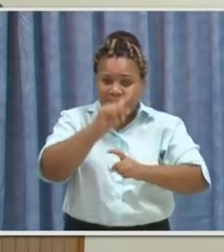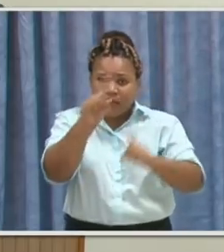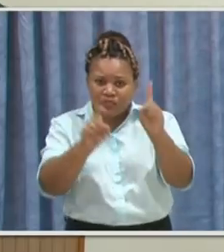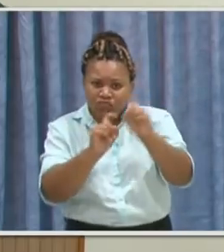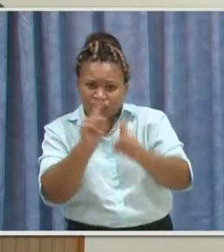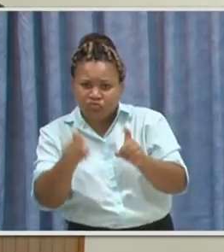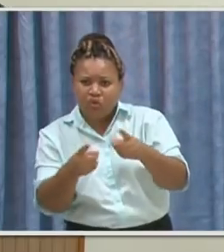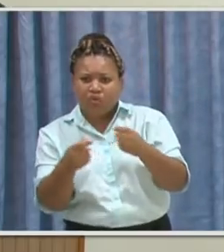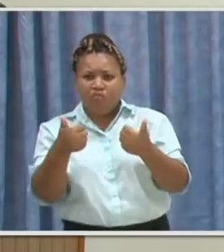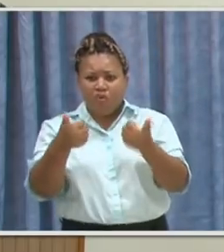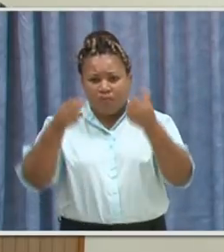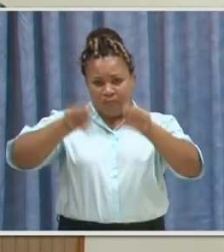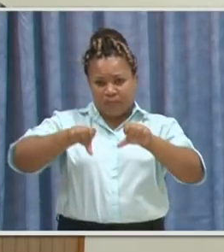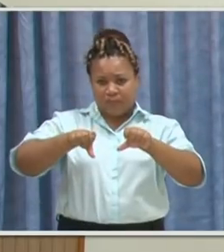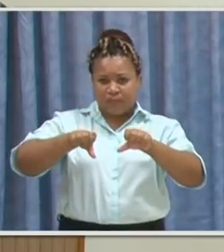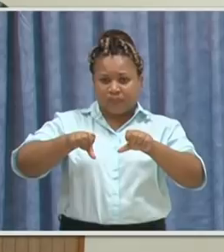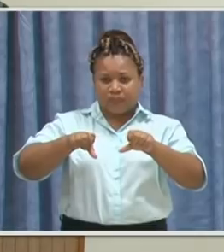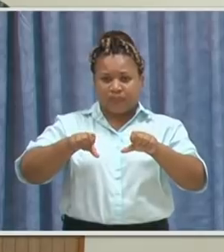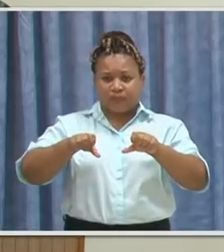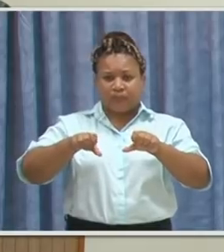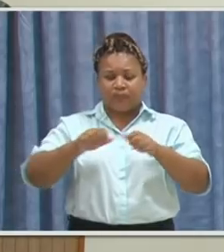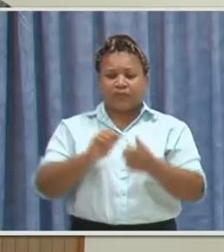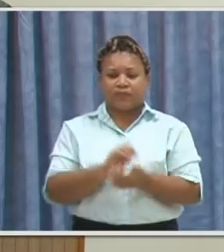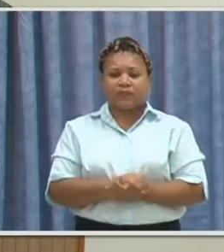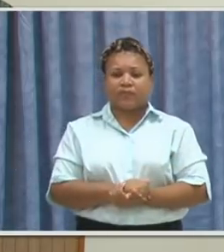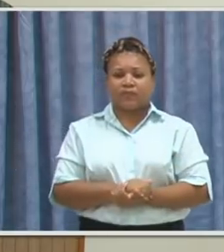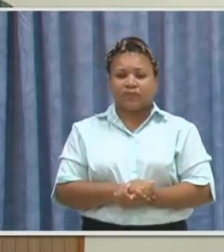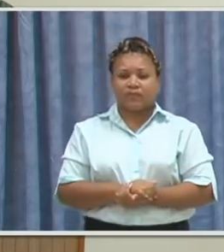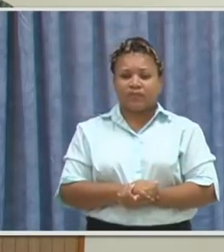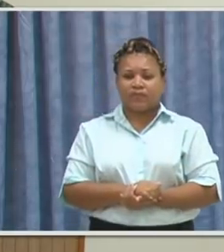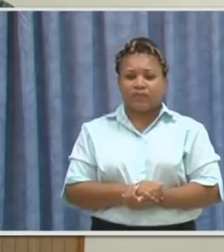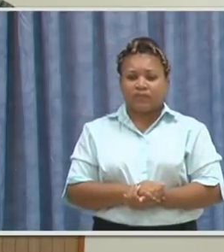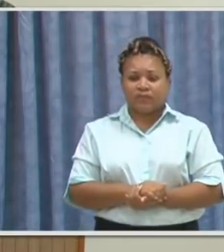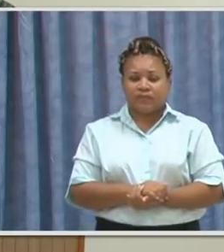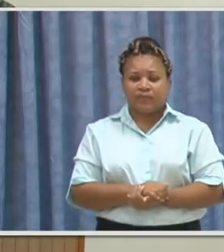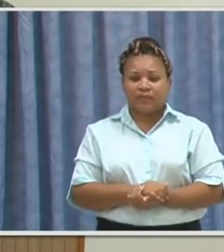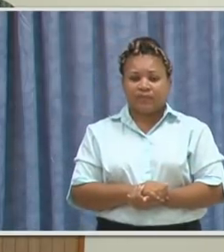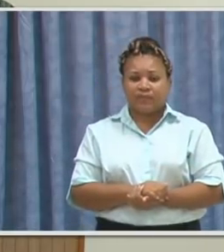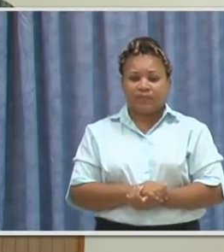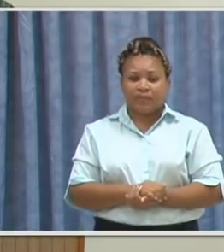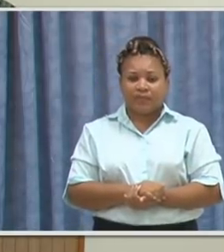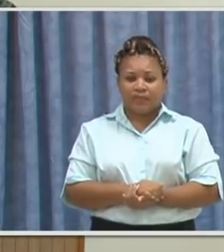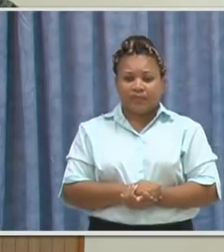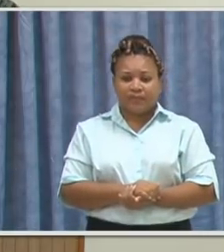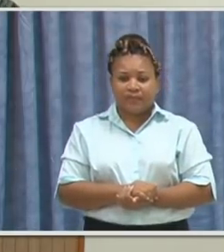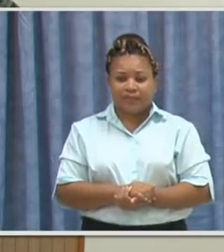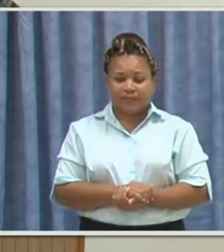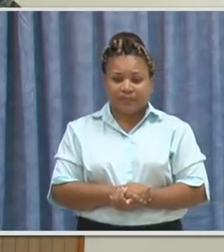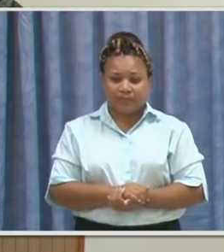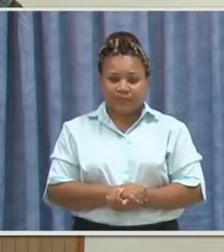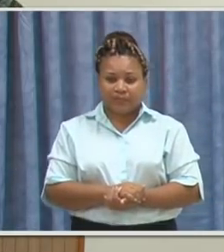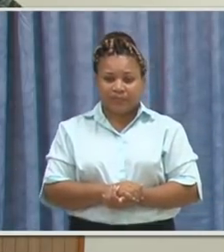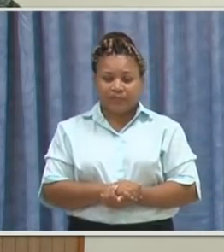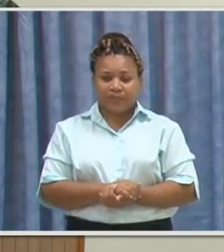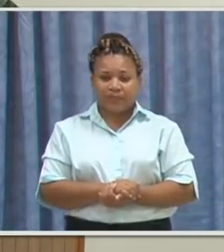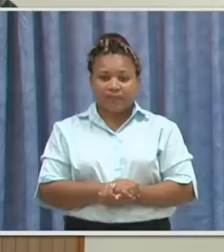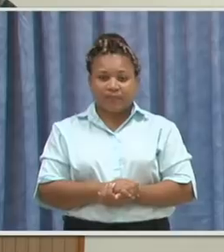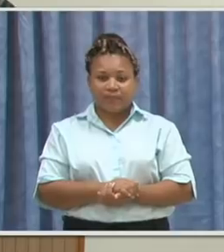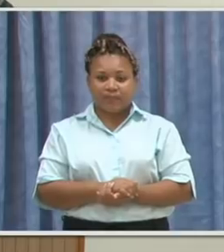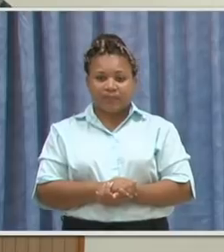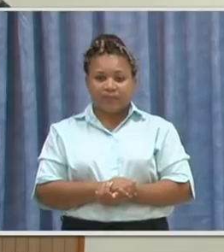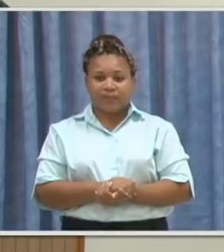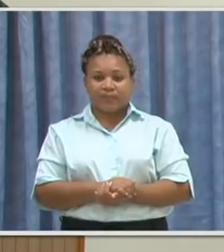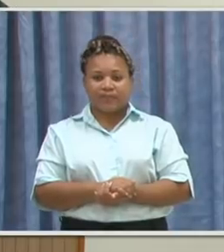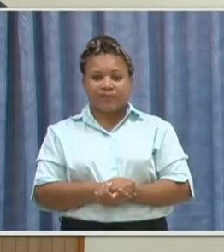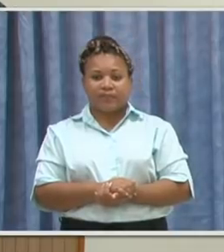even plus encore. Ben nous peut travailler là à peu près 500. Qui va y en a 400 qui pour mal, 400 quelque chose qui pour mal, pour à peu près 100 qui pour suivre